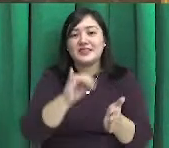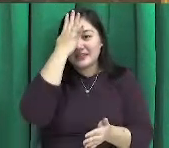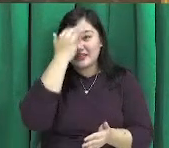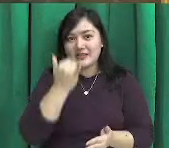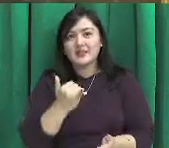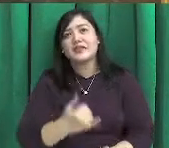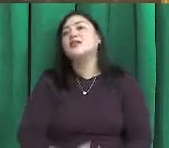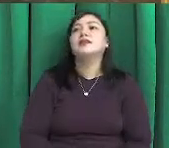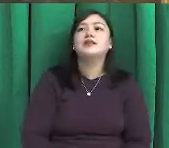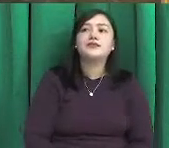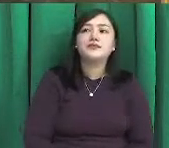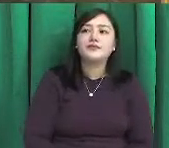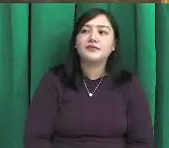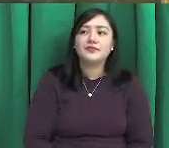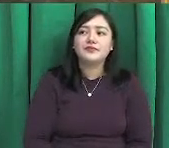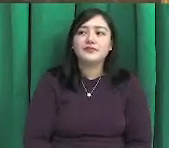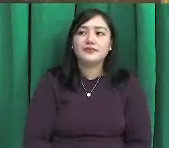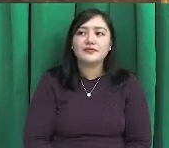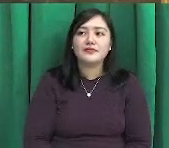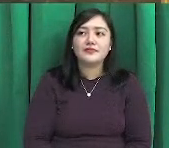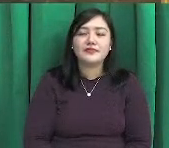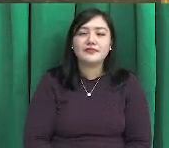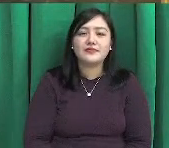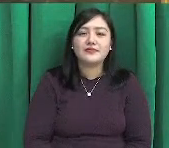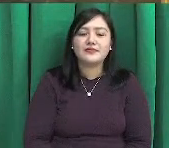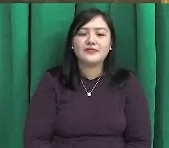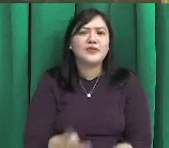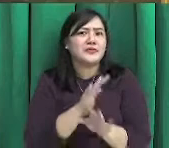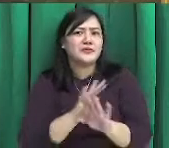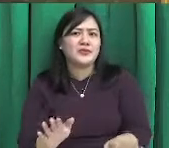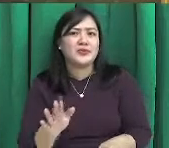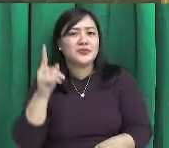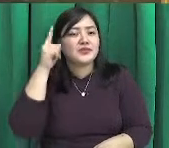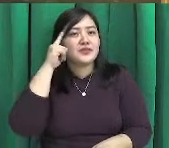niyong sabihin na hindi naman siya yung pakakasalan ko eh. Yeah.